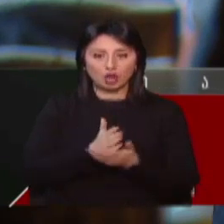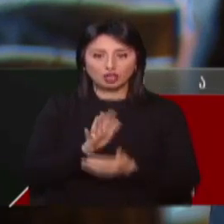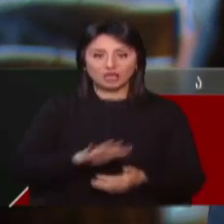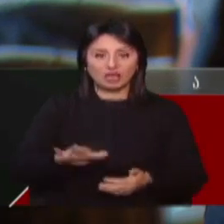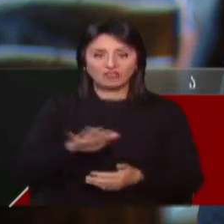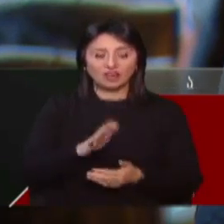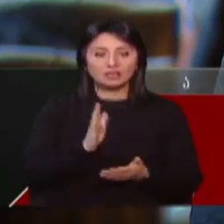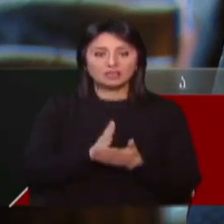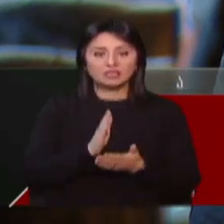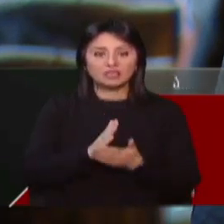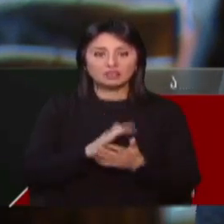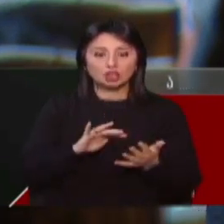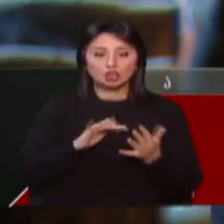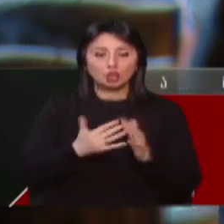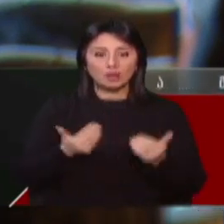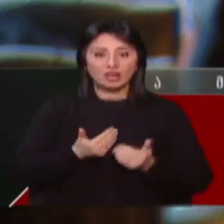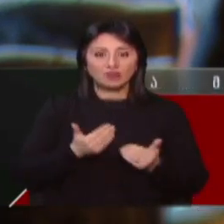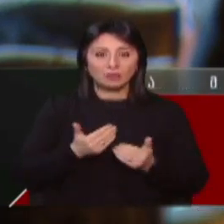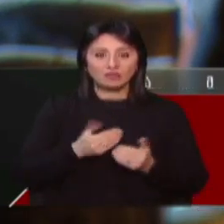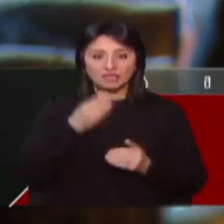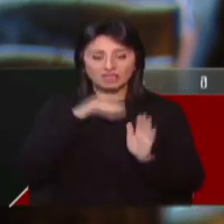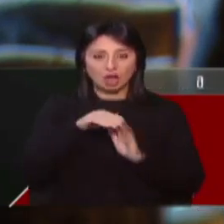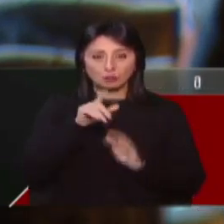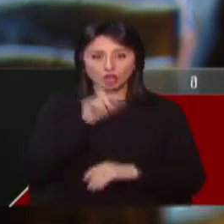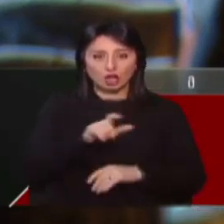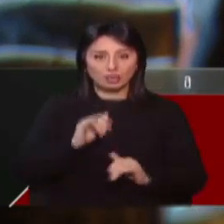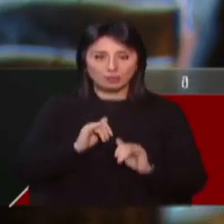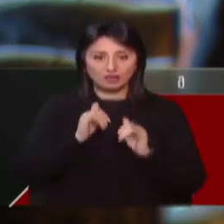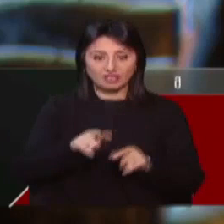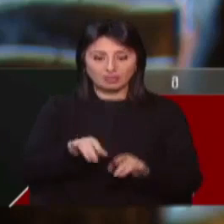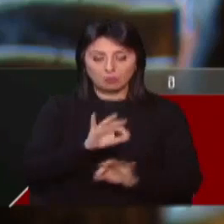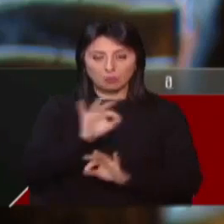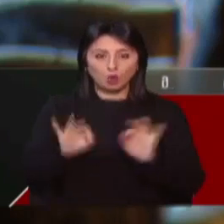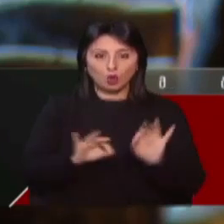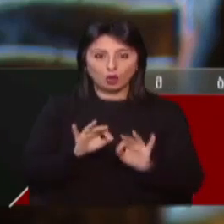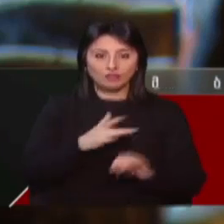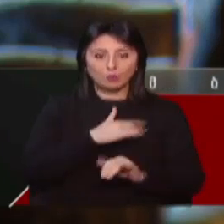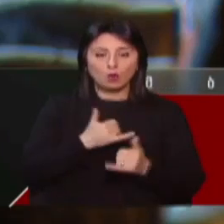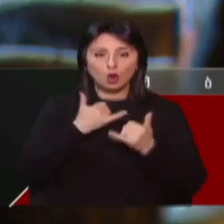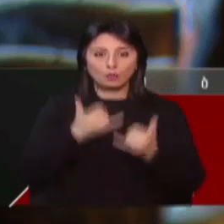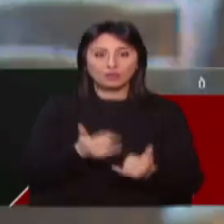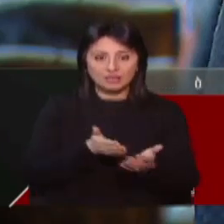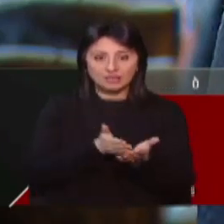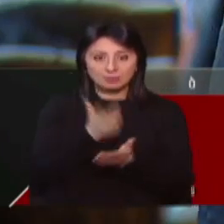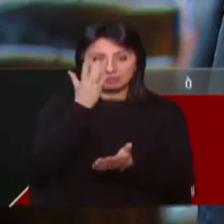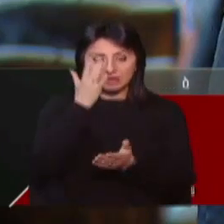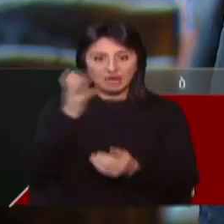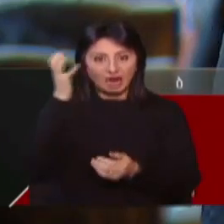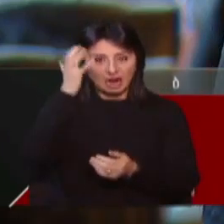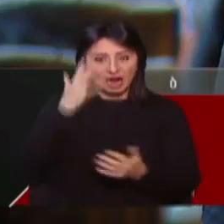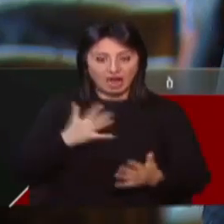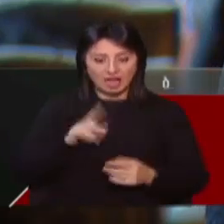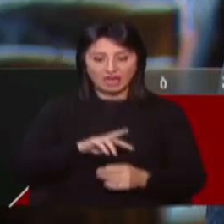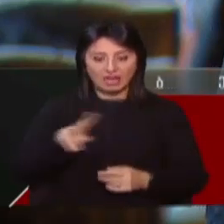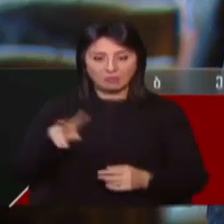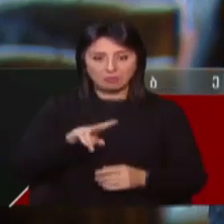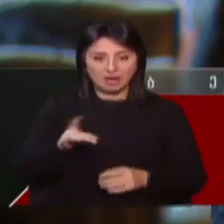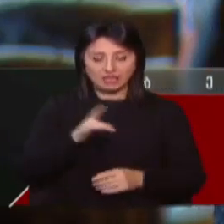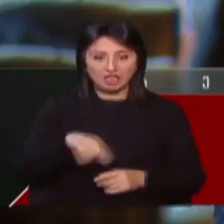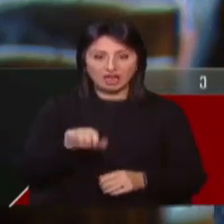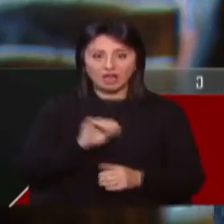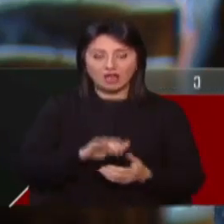ქვეყნისა, ეს არის სოფლად ცხოვრების გაუმჯობესება ადამიანებისთვის. Ეს პროექტი მოემსახურება მიზანს, რომ კახეთისა და იმერეთის